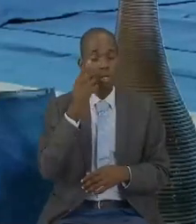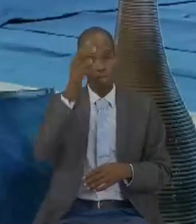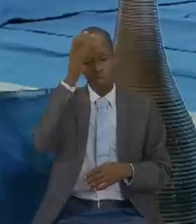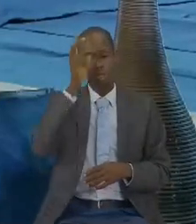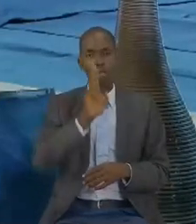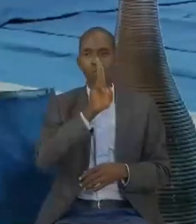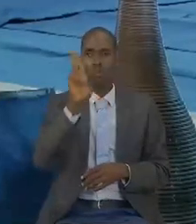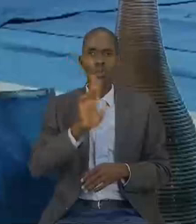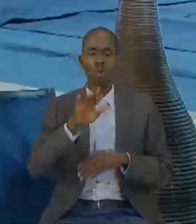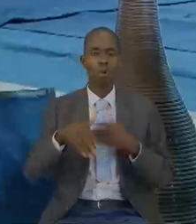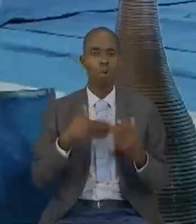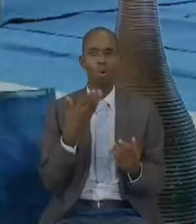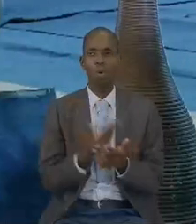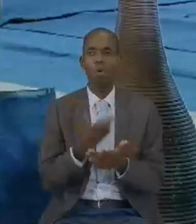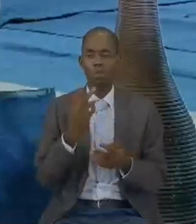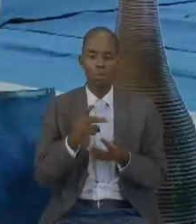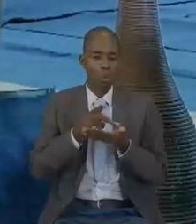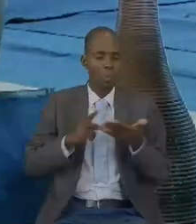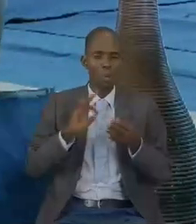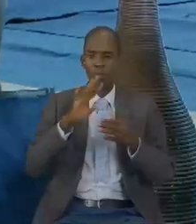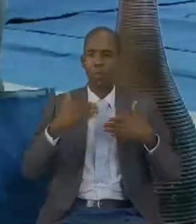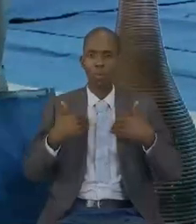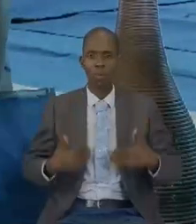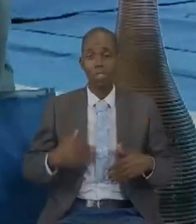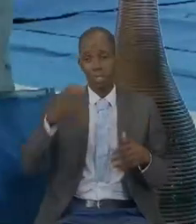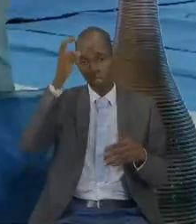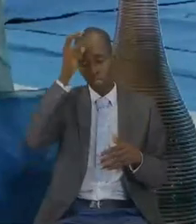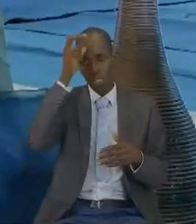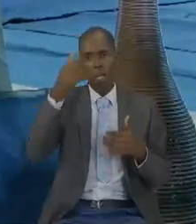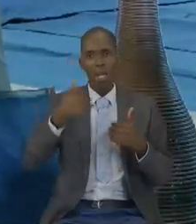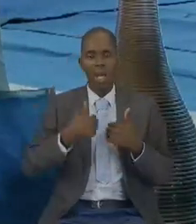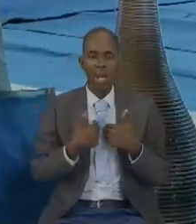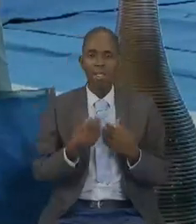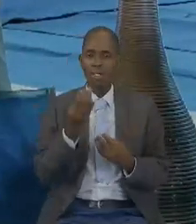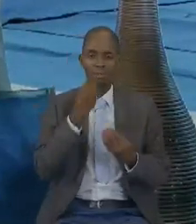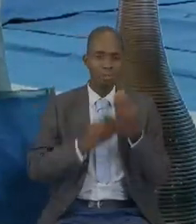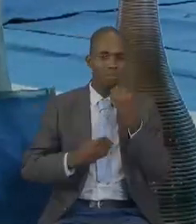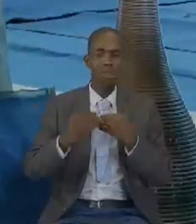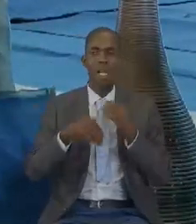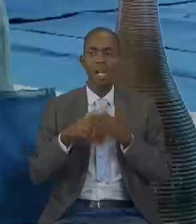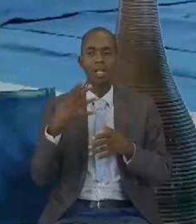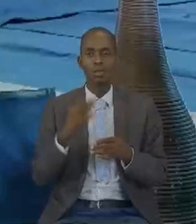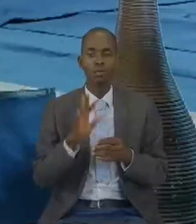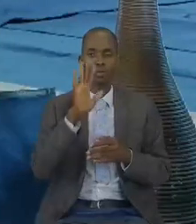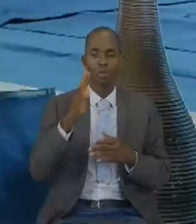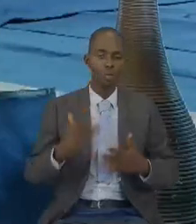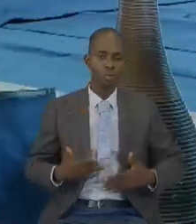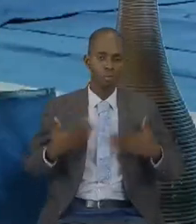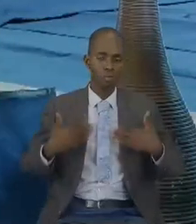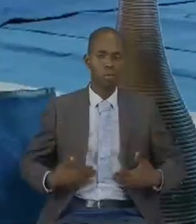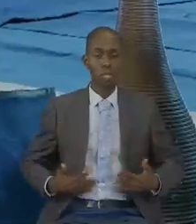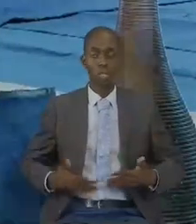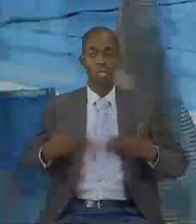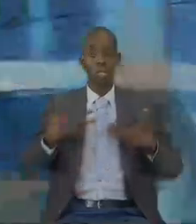a utilisé toutes les parties de votre corps. Satan a mangé dans ce